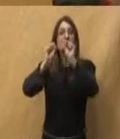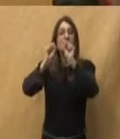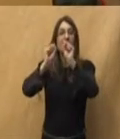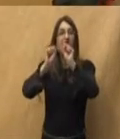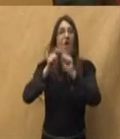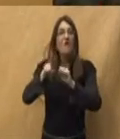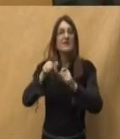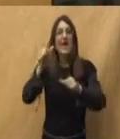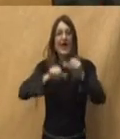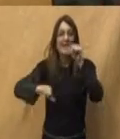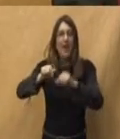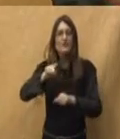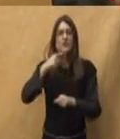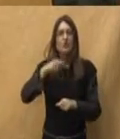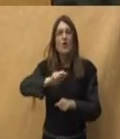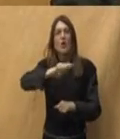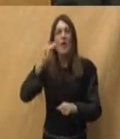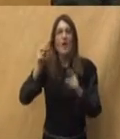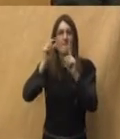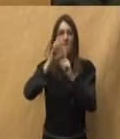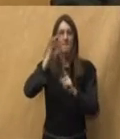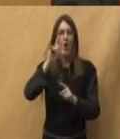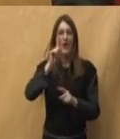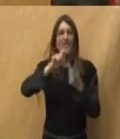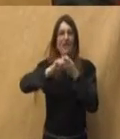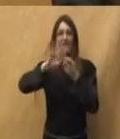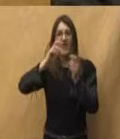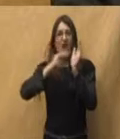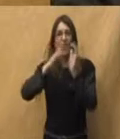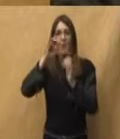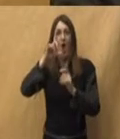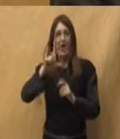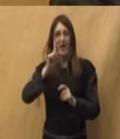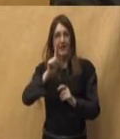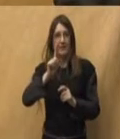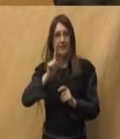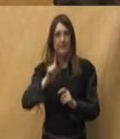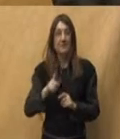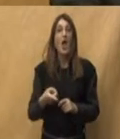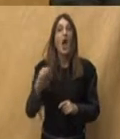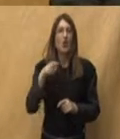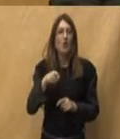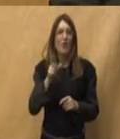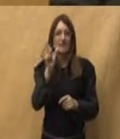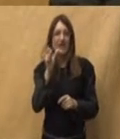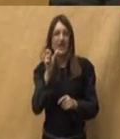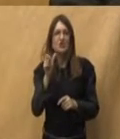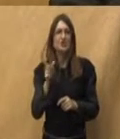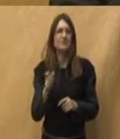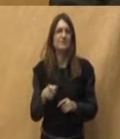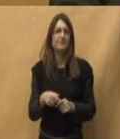koji se kemijski zovu polifenoli ili bioflavonoidi. Mislim, taj pojam